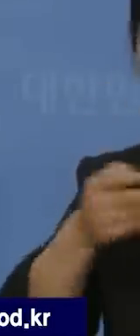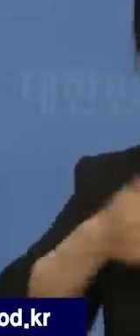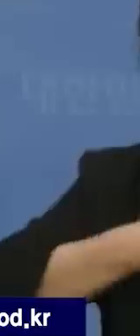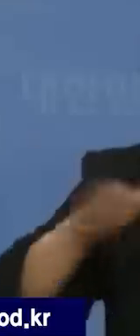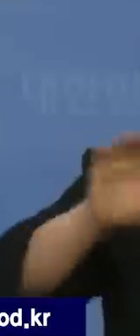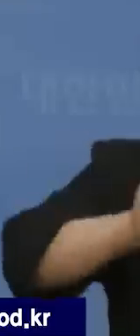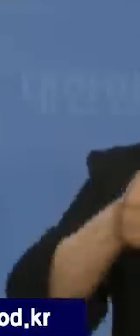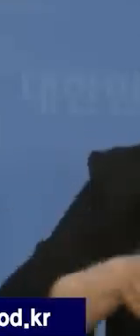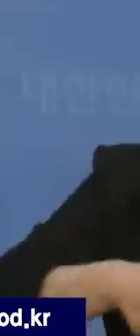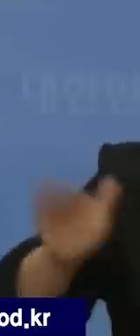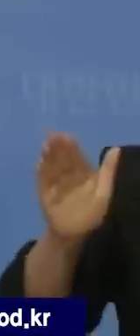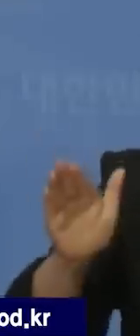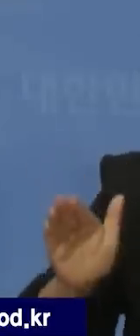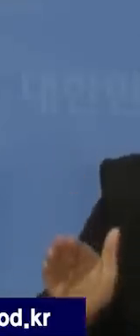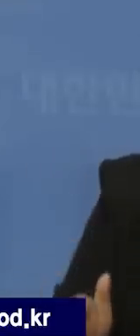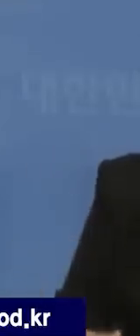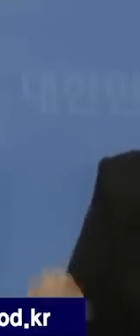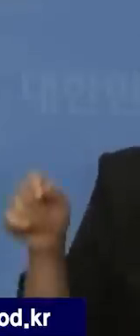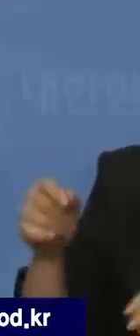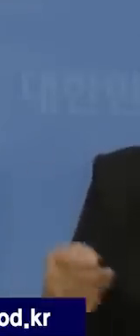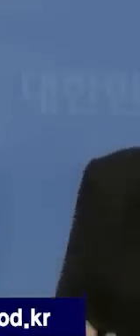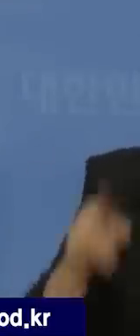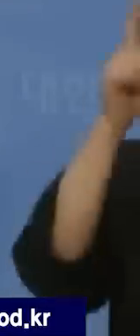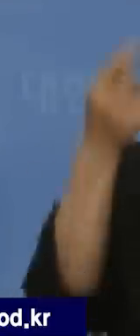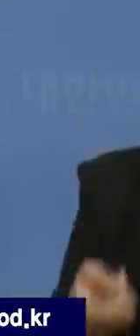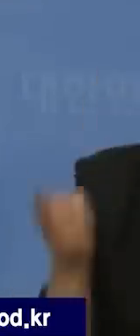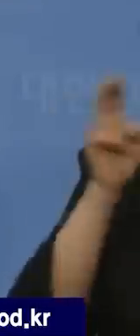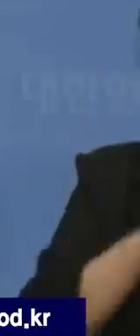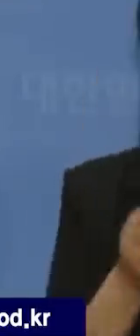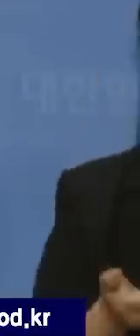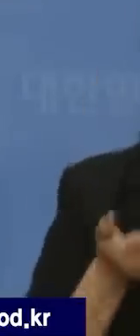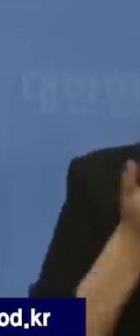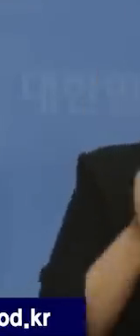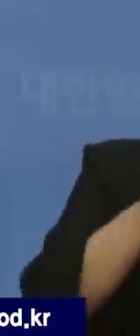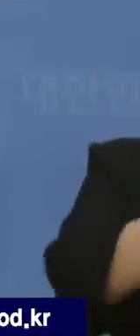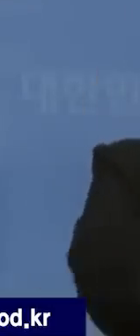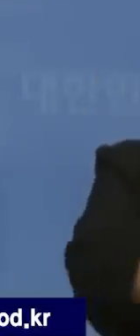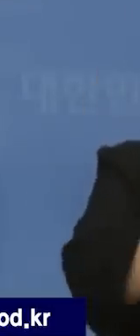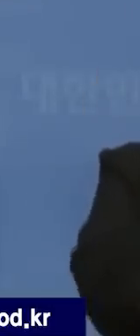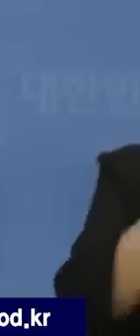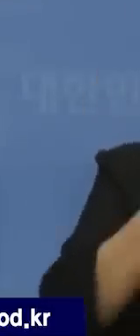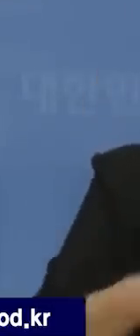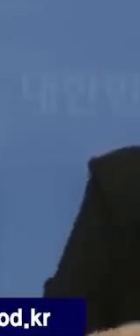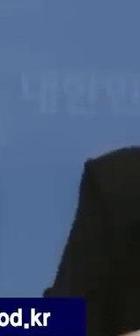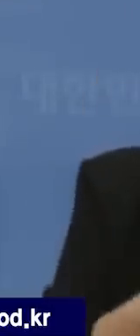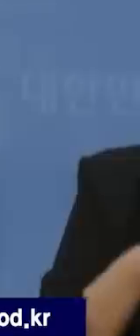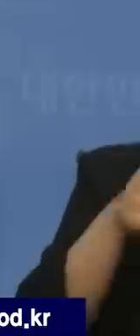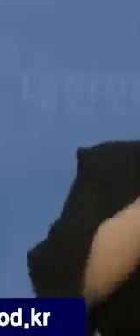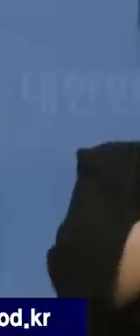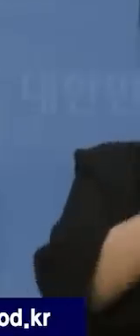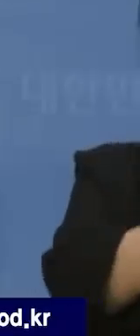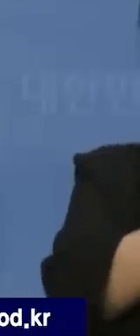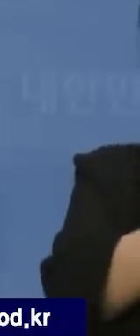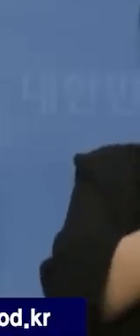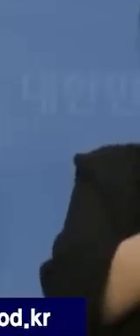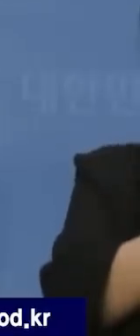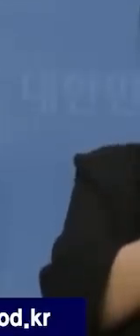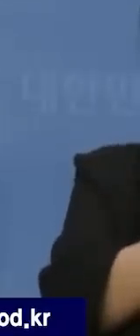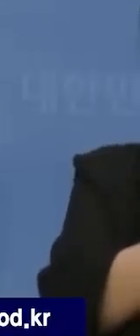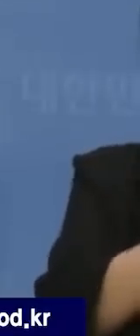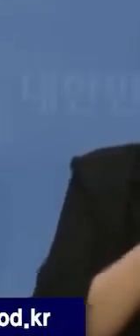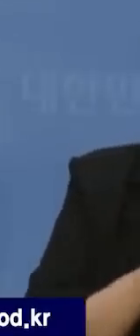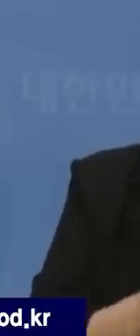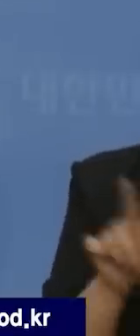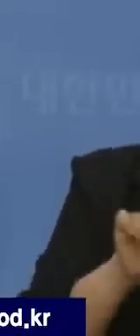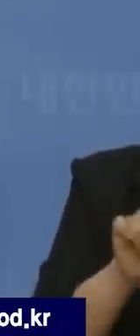방송 장악 기술자 이동관 특보를 앉히려는 윤석열 대통령의 이율 배반을